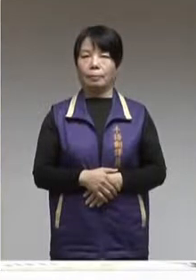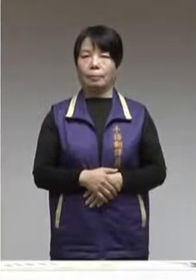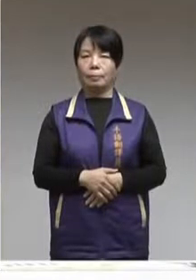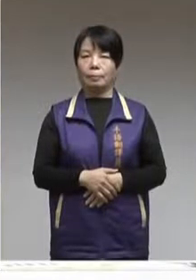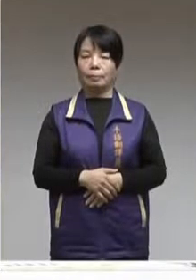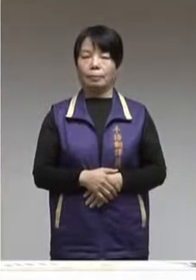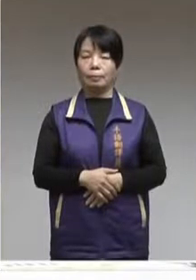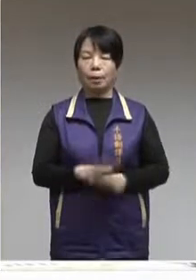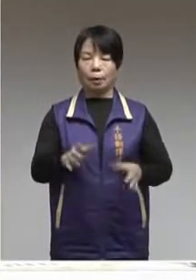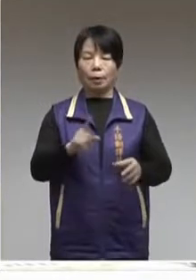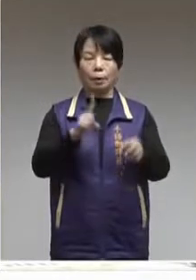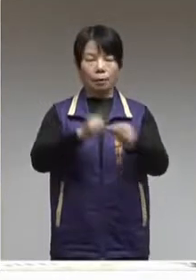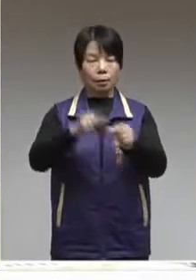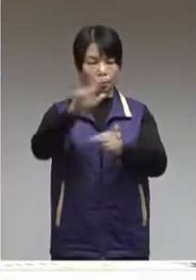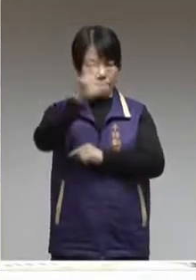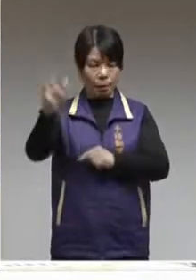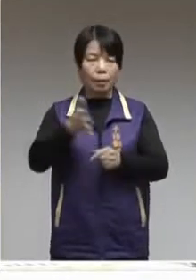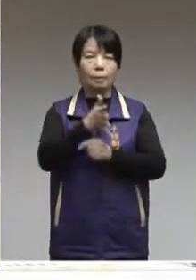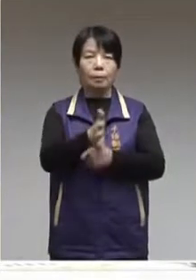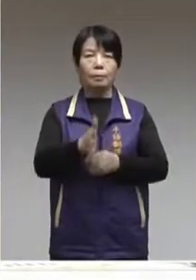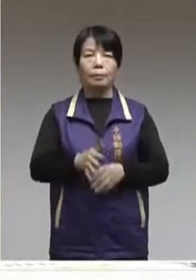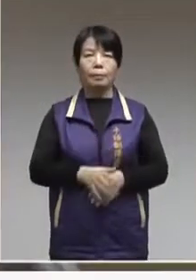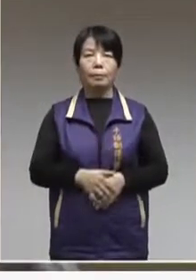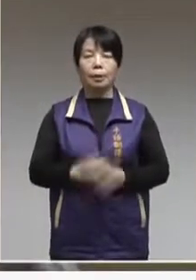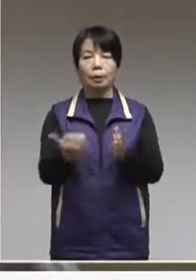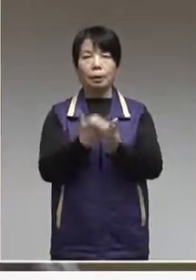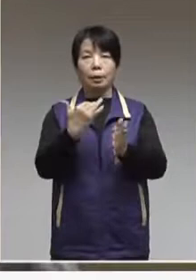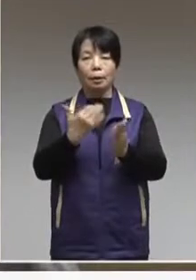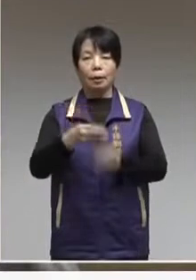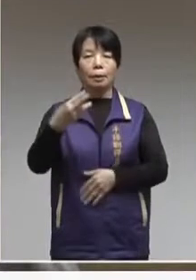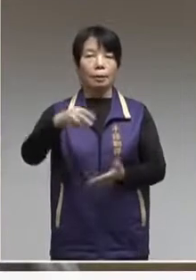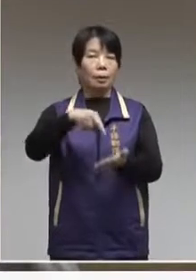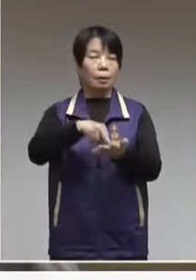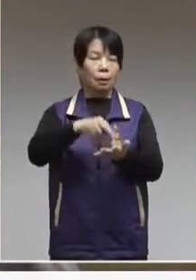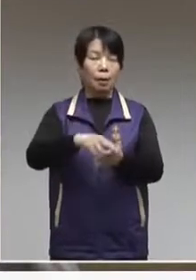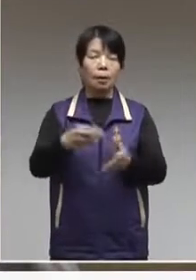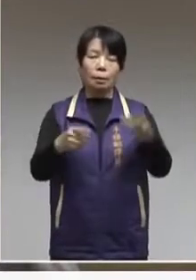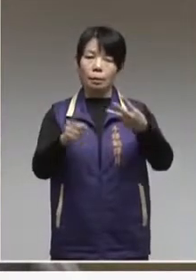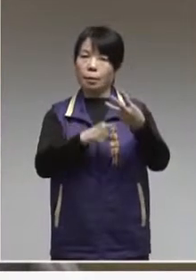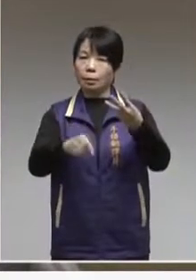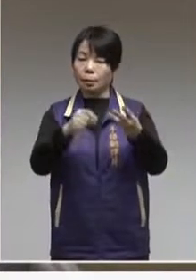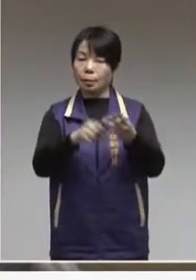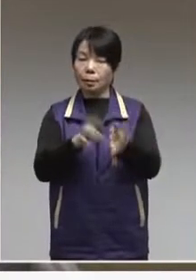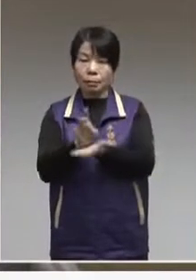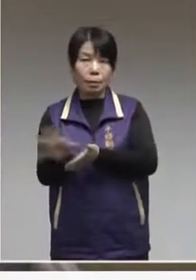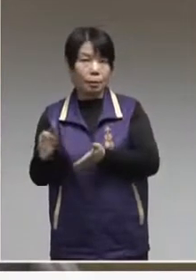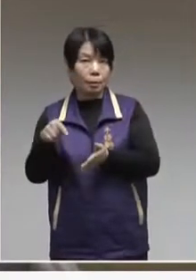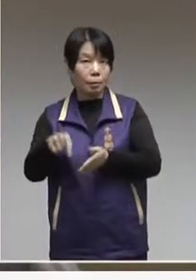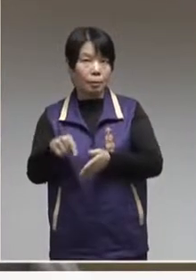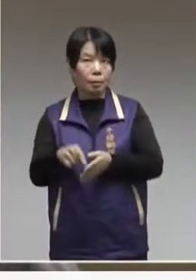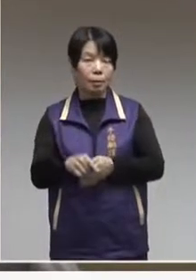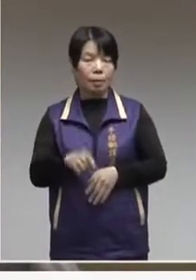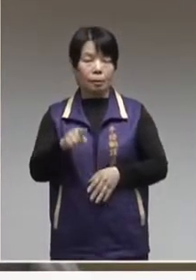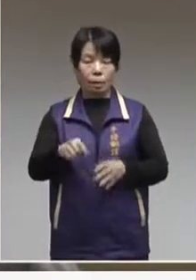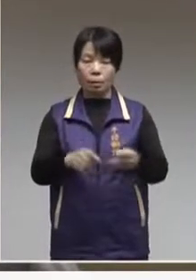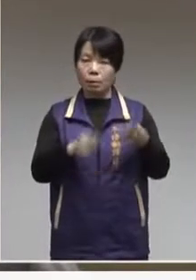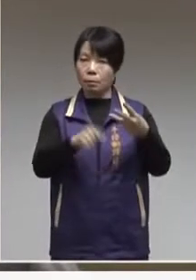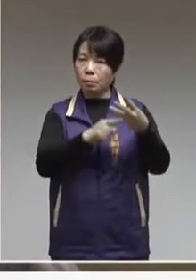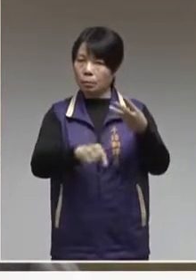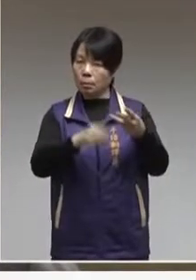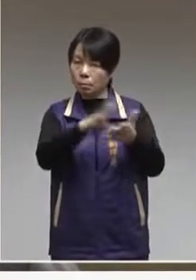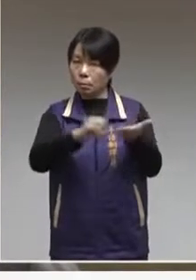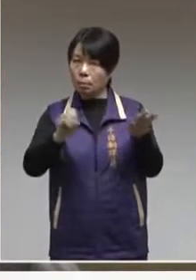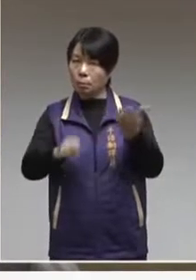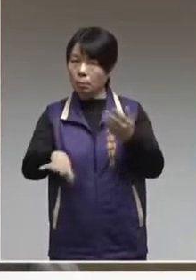是啊，不好意思，中天中视提问哈，因为刚刚那个三例取消的，我们想要请问说，因为他那个三例取消，是因